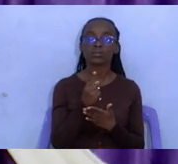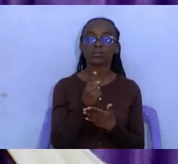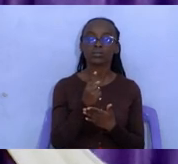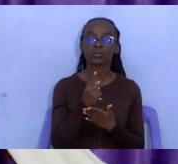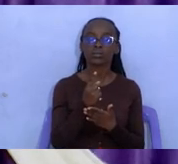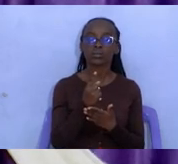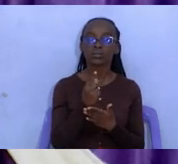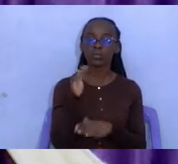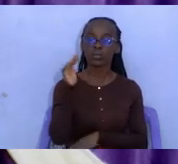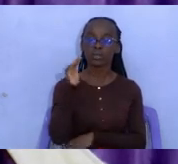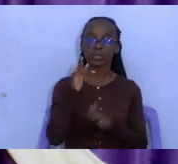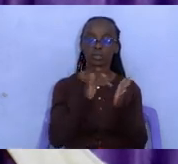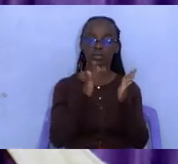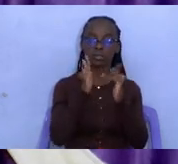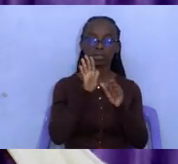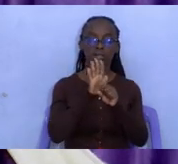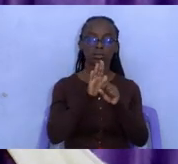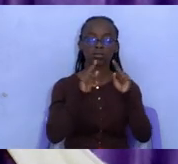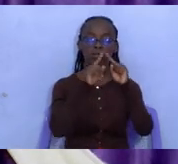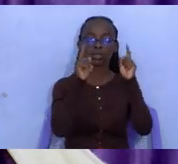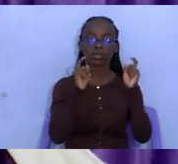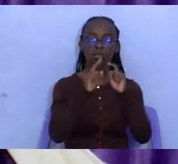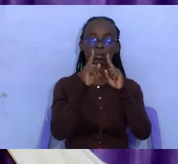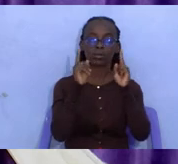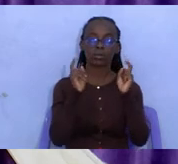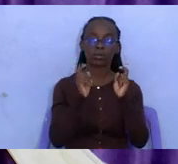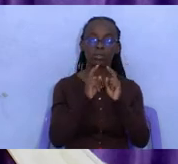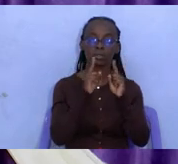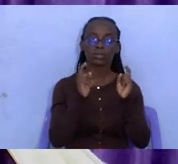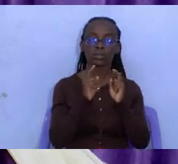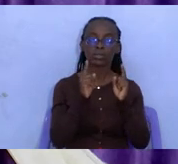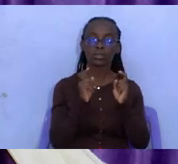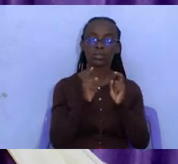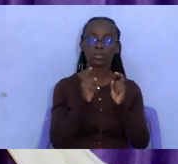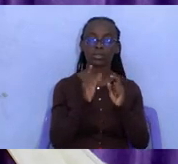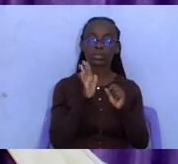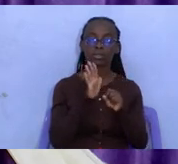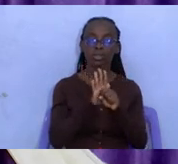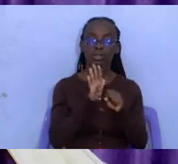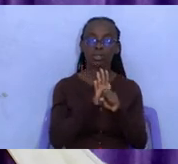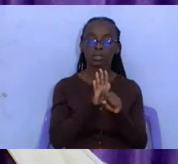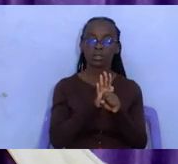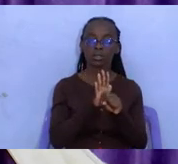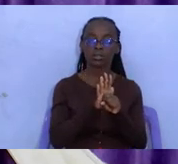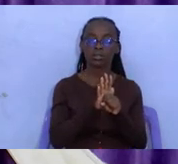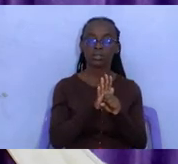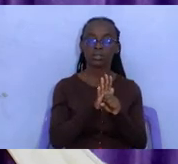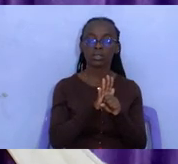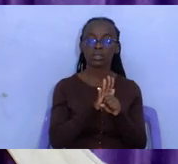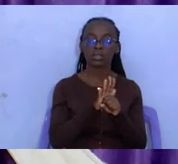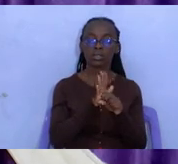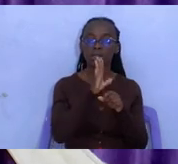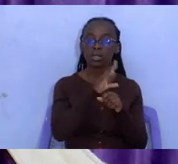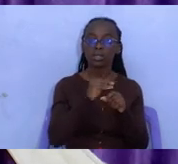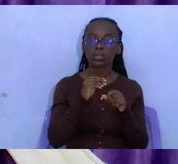Alimuuliza Yesu maswali mingi sana, mingi. Mingi. Na kulingana na vile Yesu